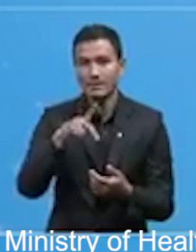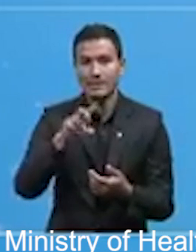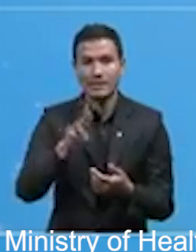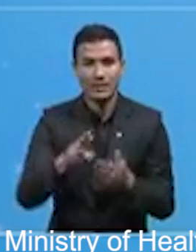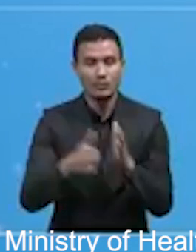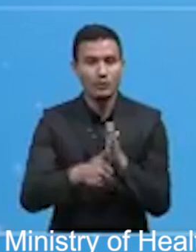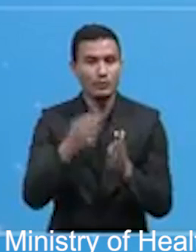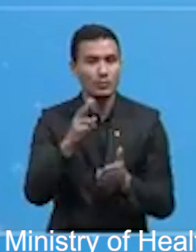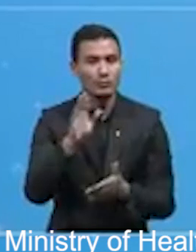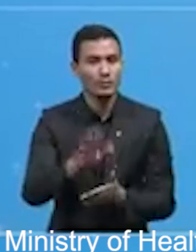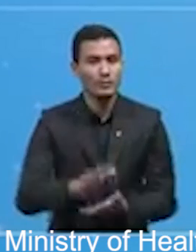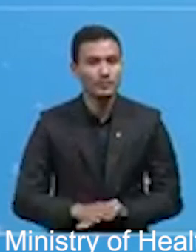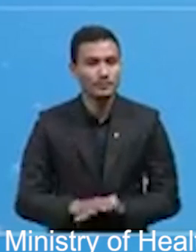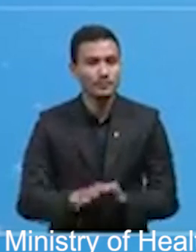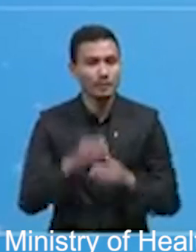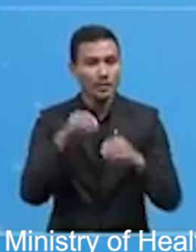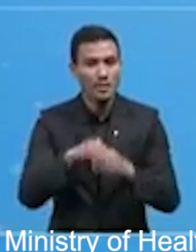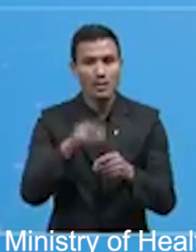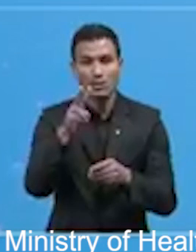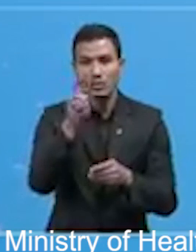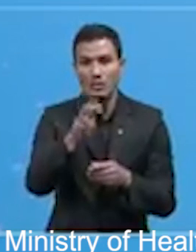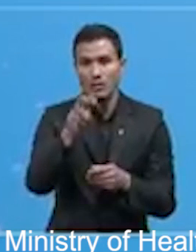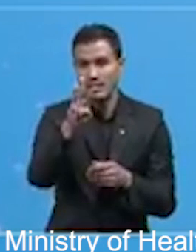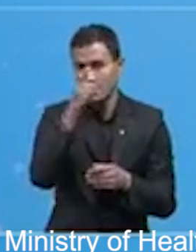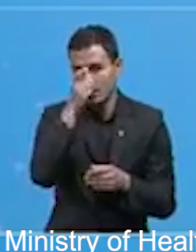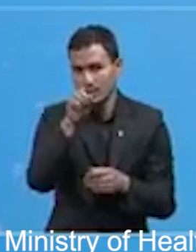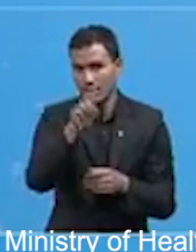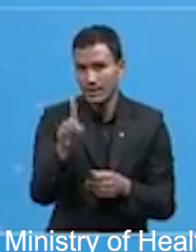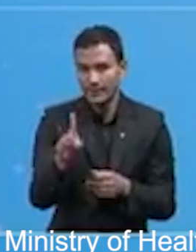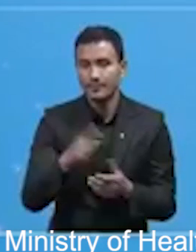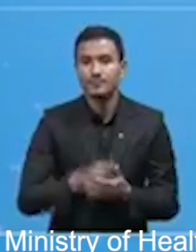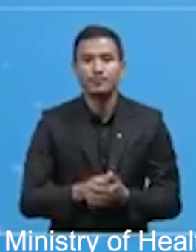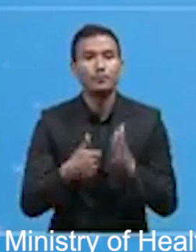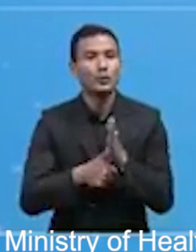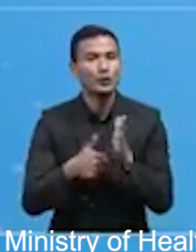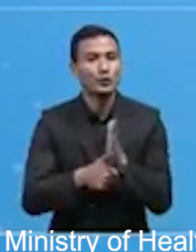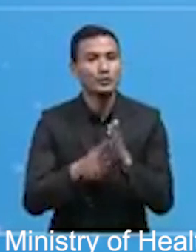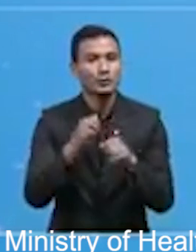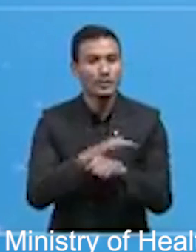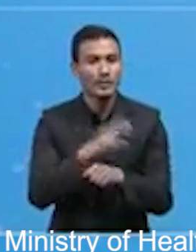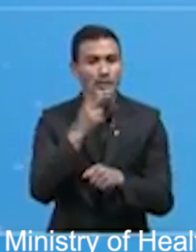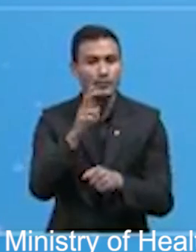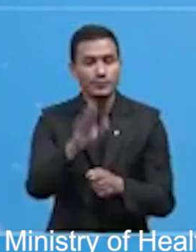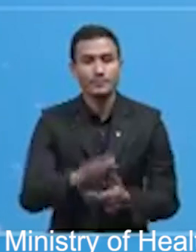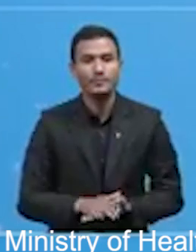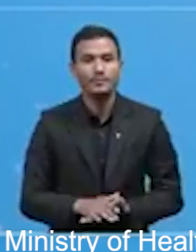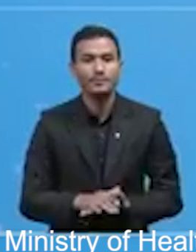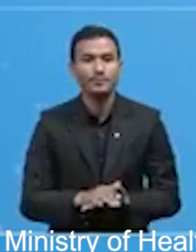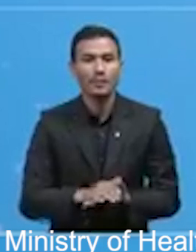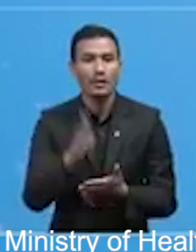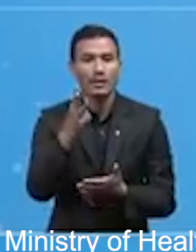PCR परीक्षण भएको छ, जसमध्ये 2,311 परीक्षणमा संक्रमण पुष्टि भएको छ।